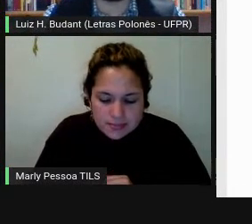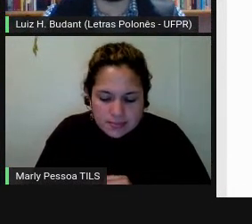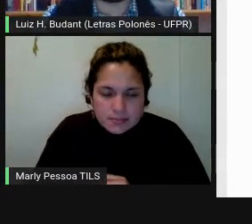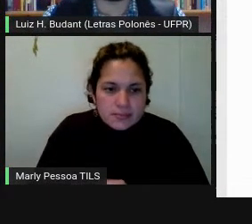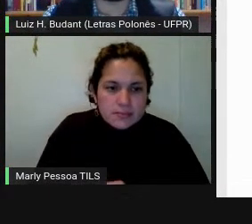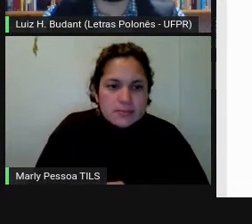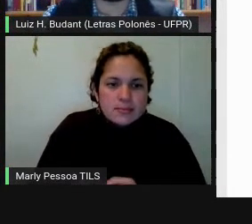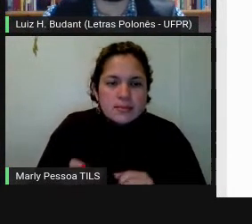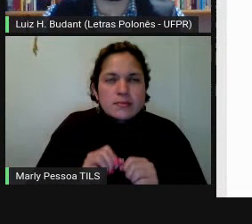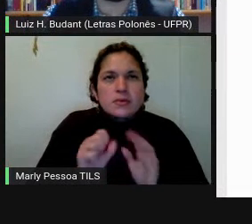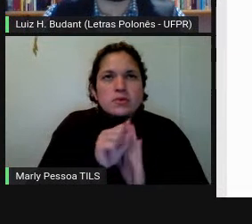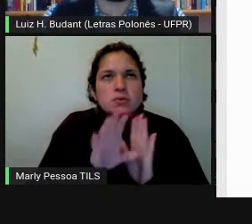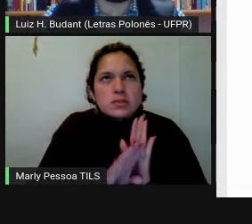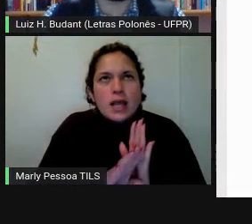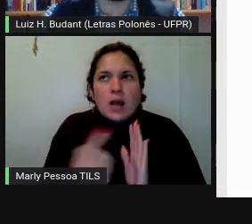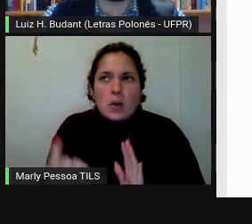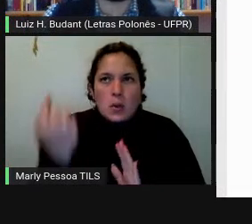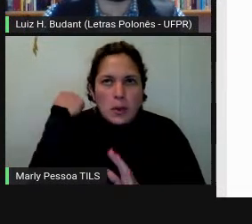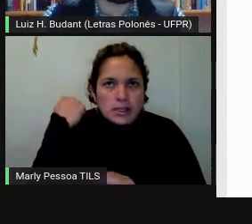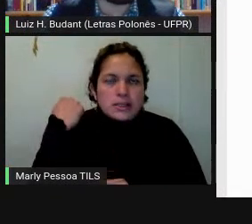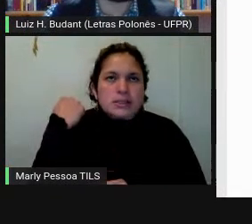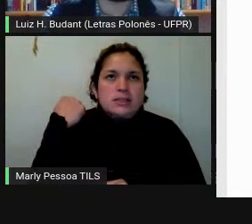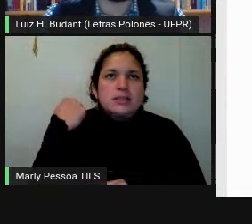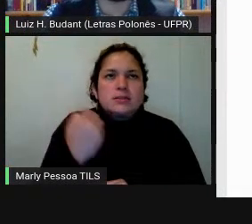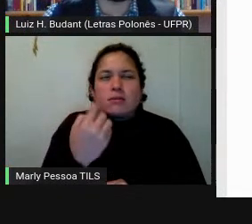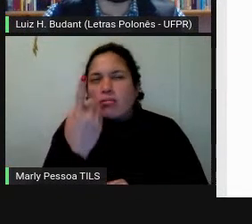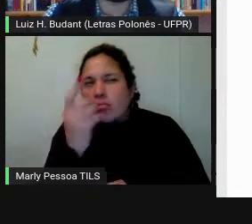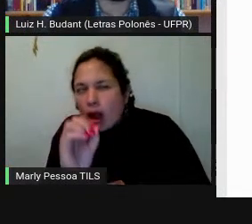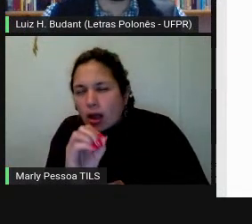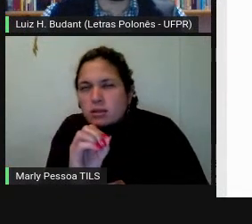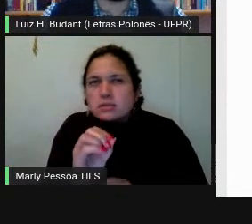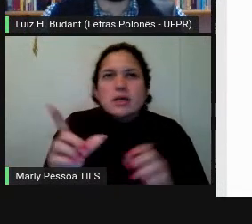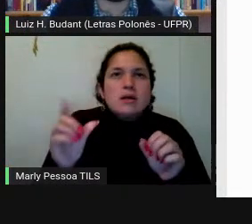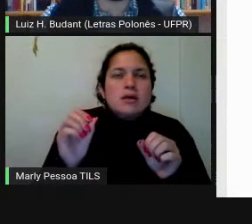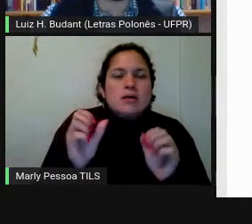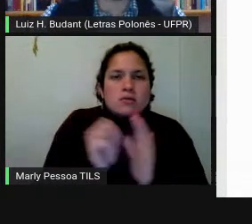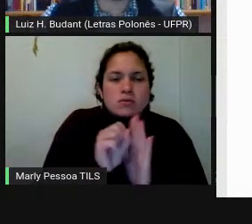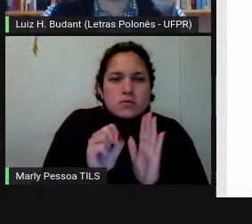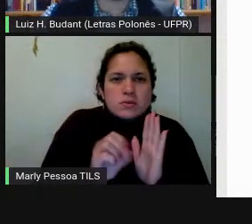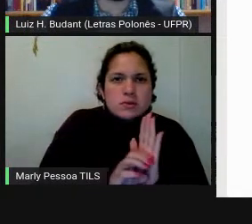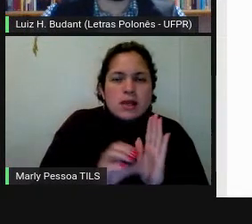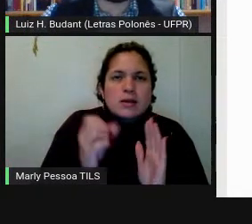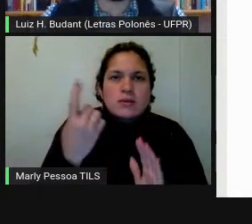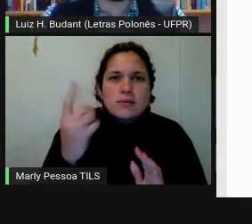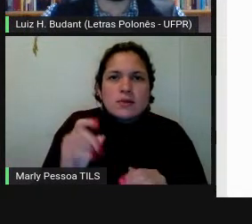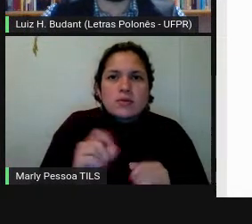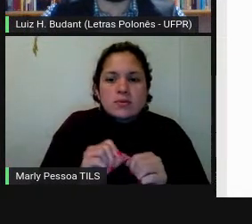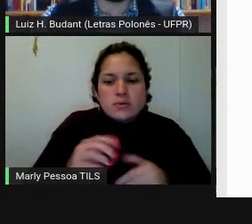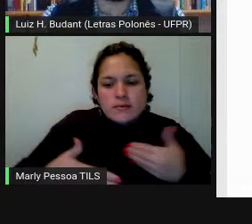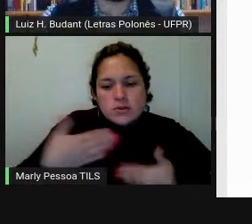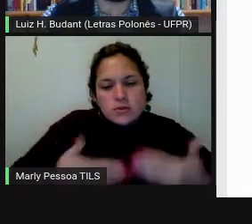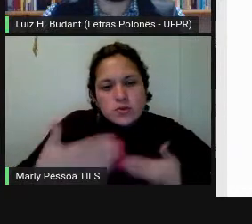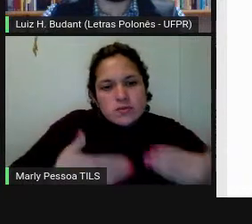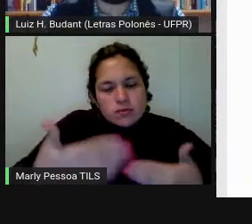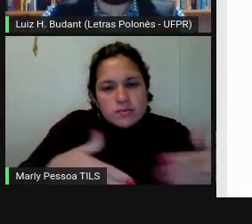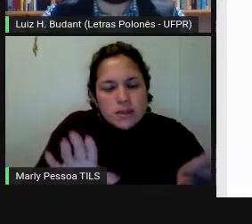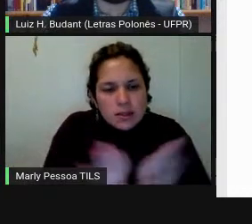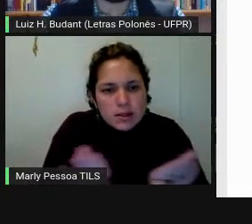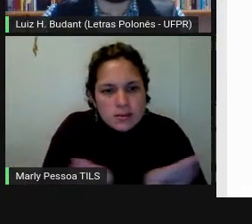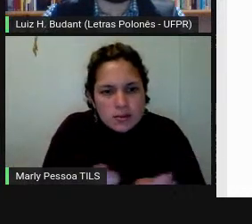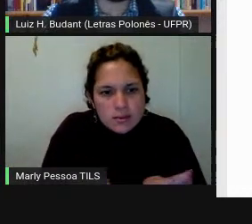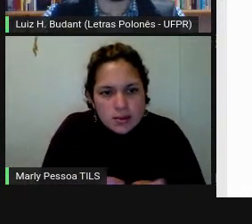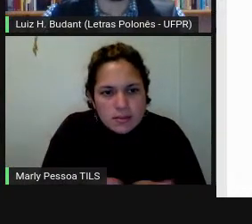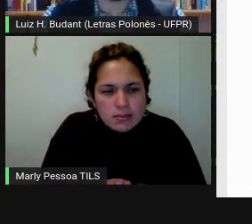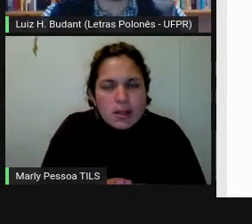lá no período do polonês antigo, no século X que se inicia, por causa do desenvolvimento